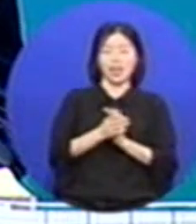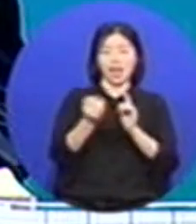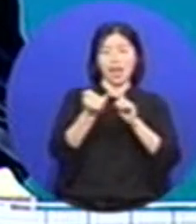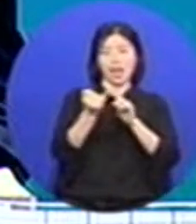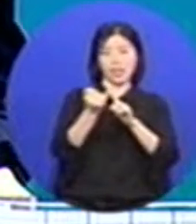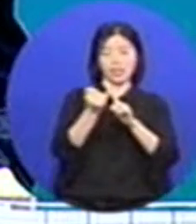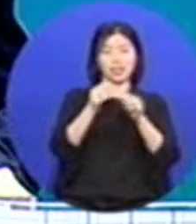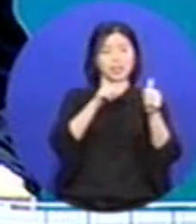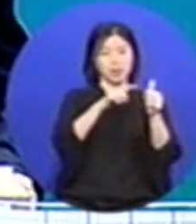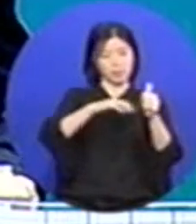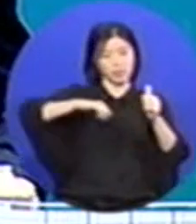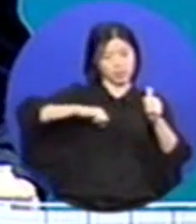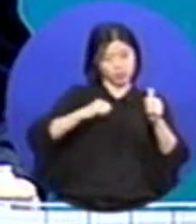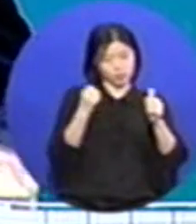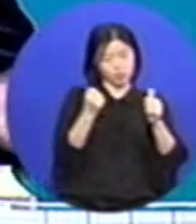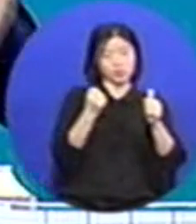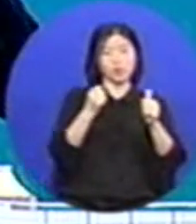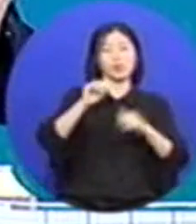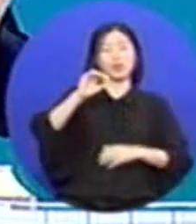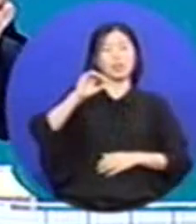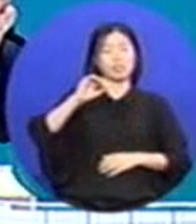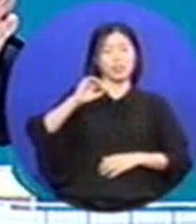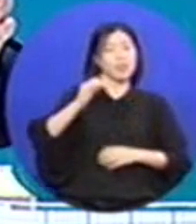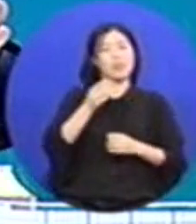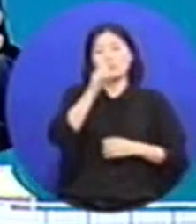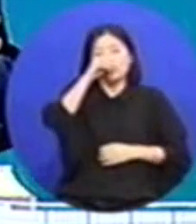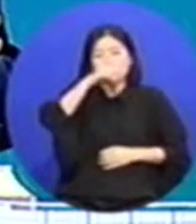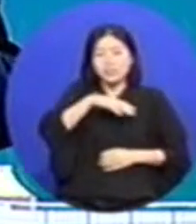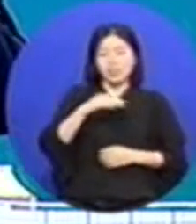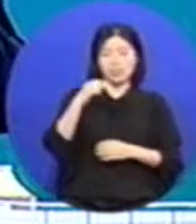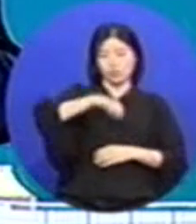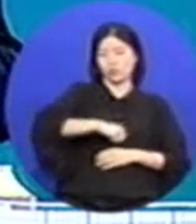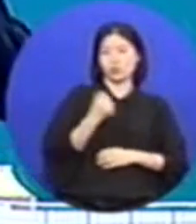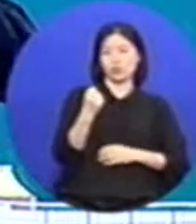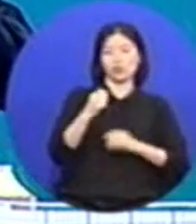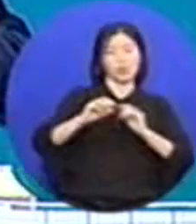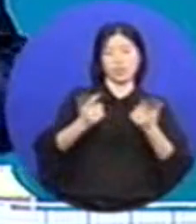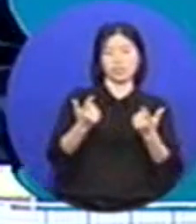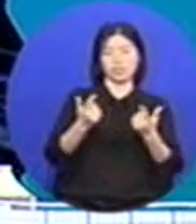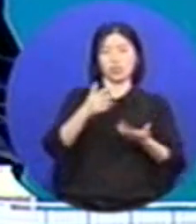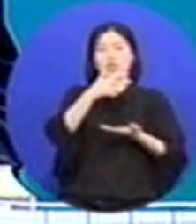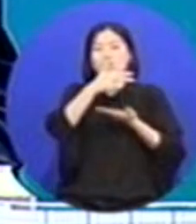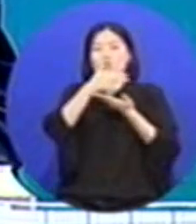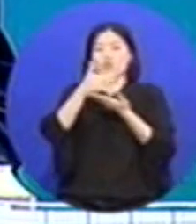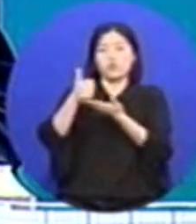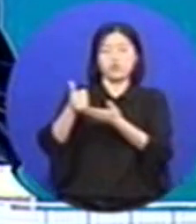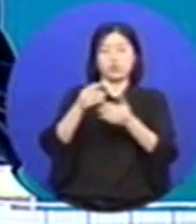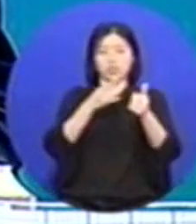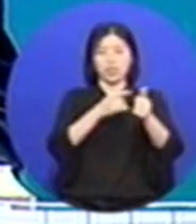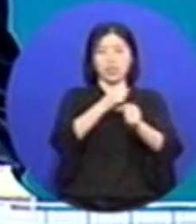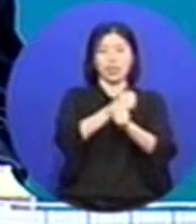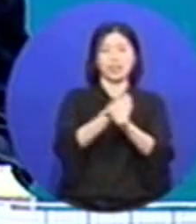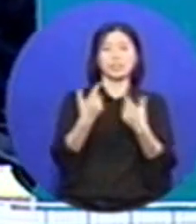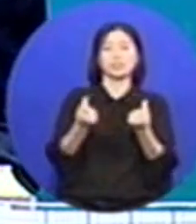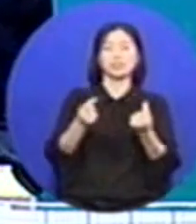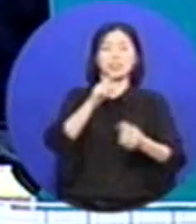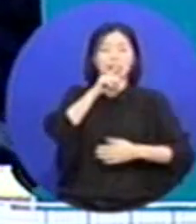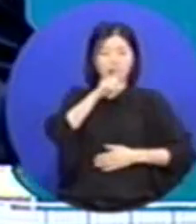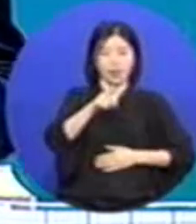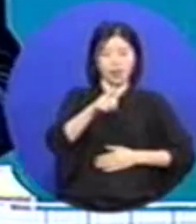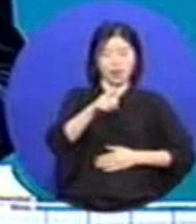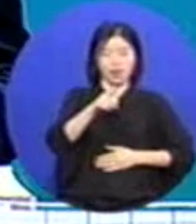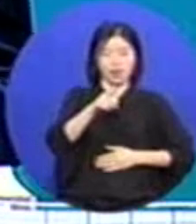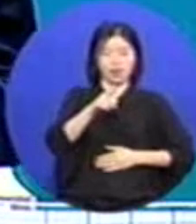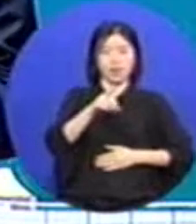남편에게 순정 앗 그냥 순정 하라고 아니고 주께 하듯이 알아 그랬습니다 그러니